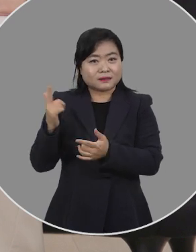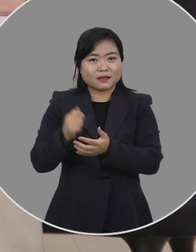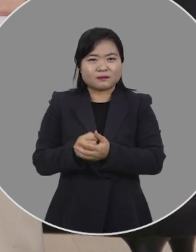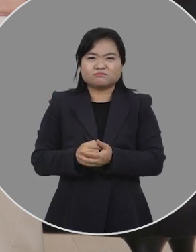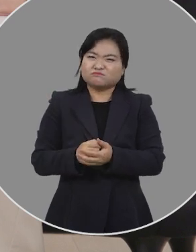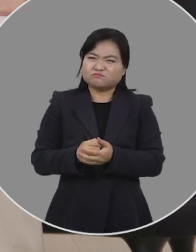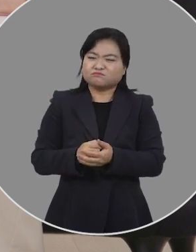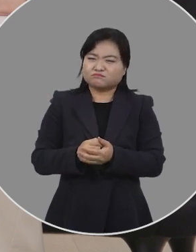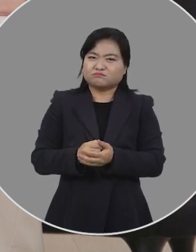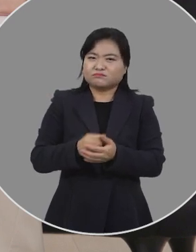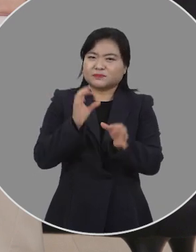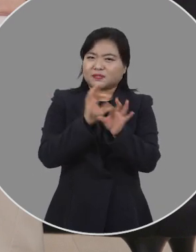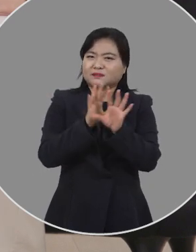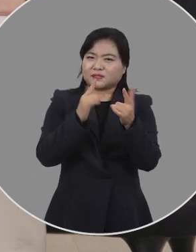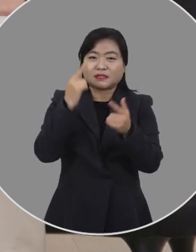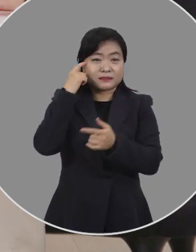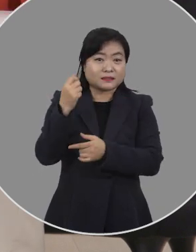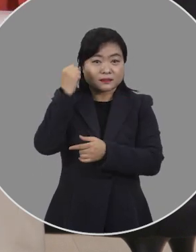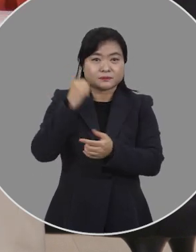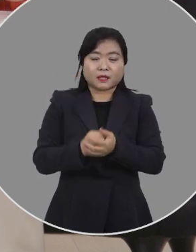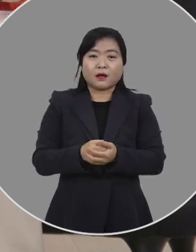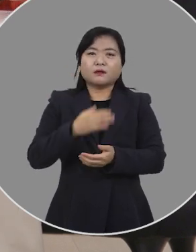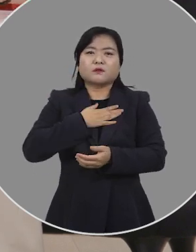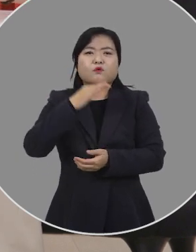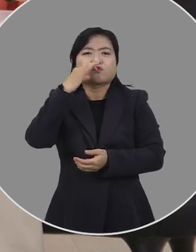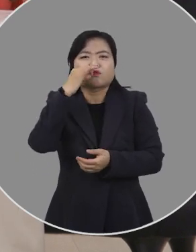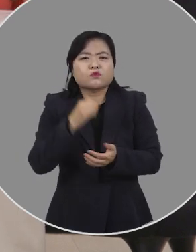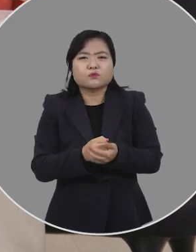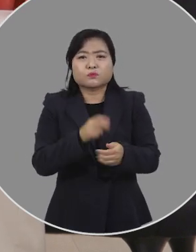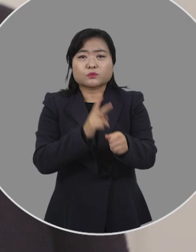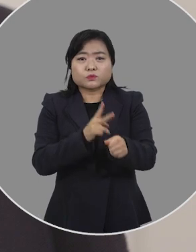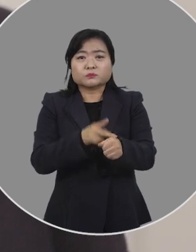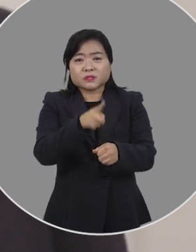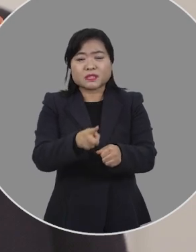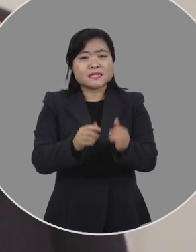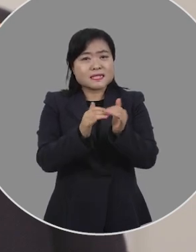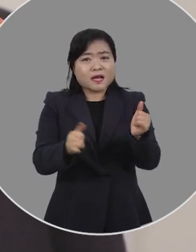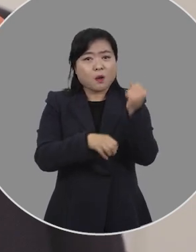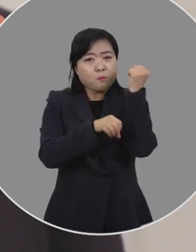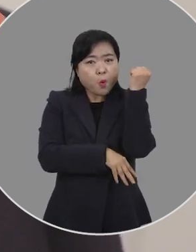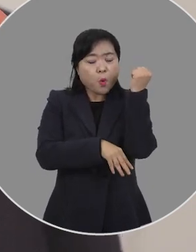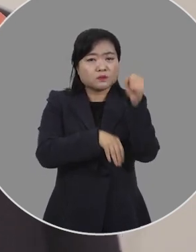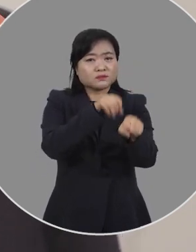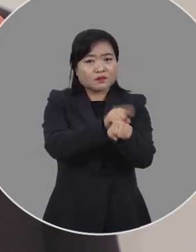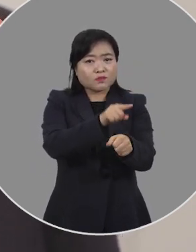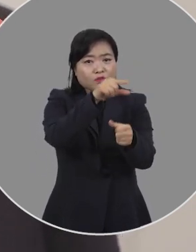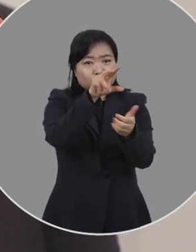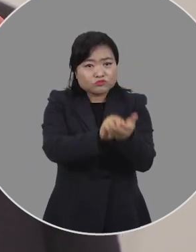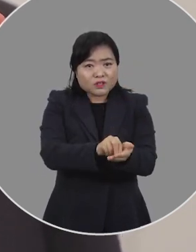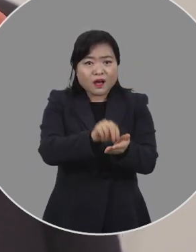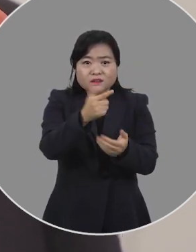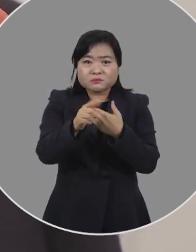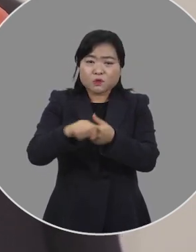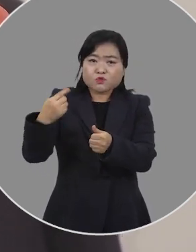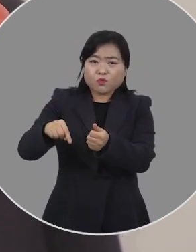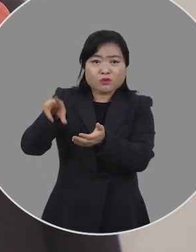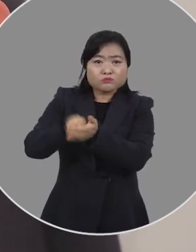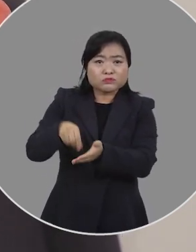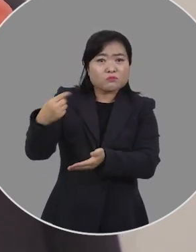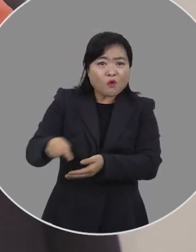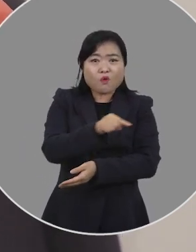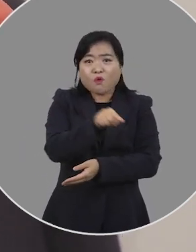약간 비관적인 네. 그런 생각이. 아니 근데 있습니다. 저는 궁금한 게 교수님, 그거는 인간 본성의 문제인가요? 아니면 교육의 문제인가요?